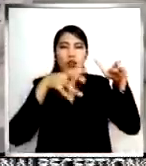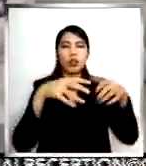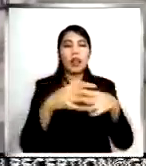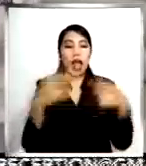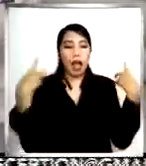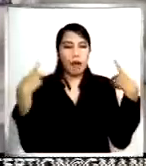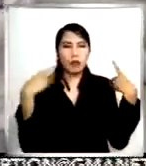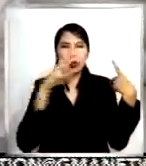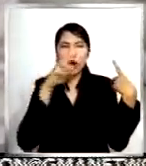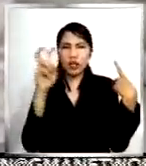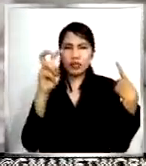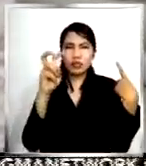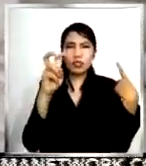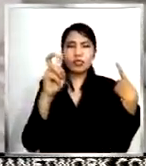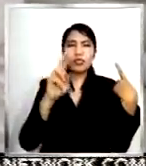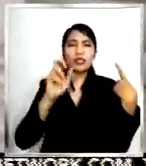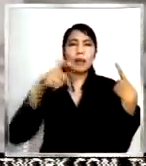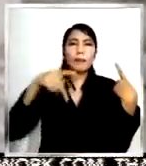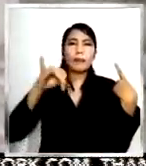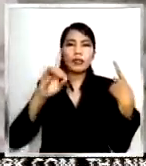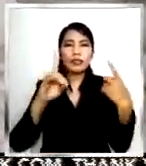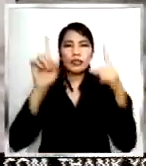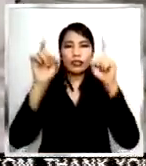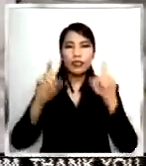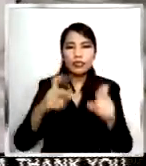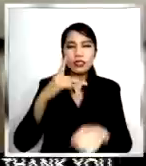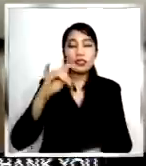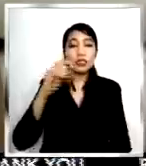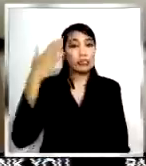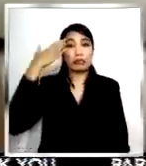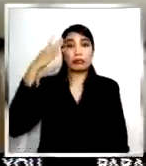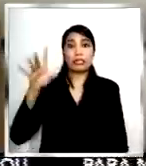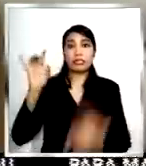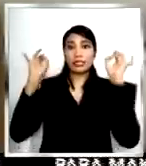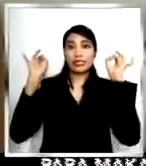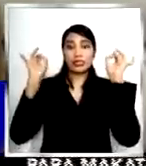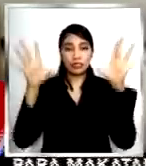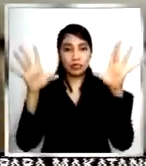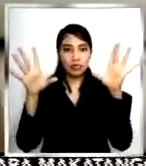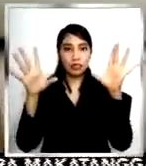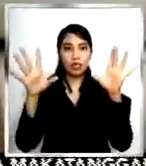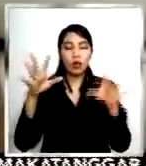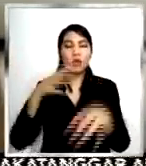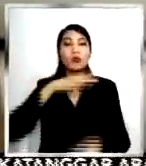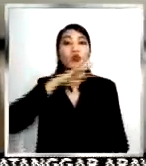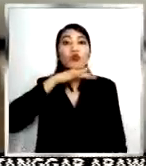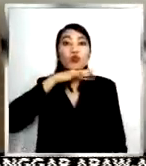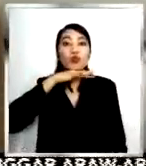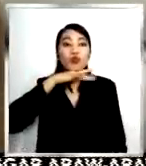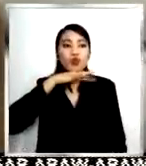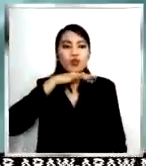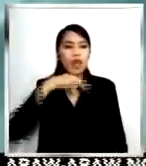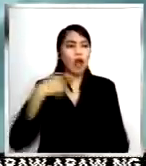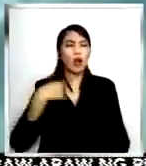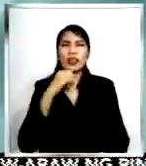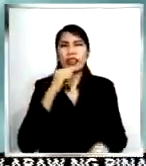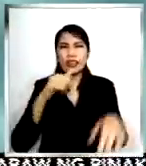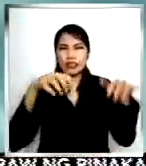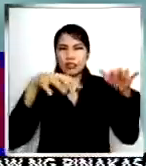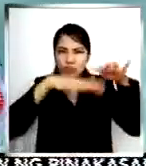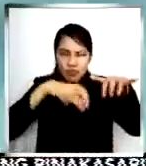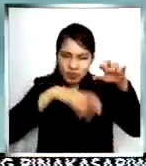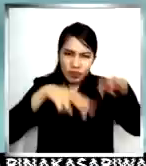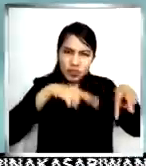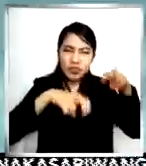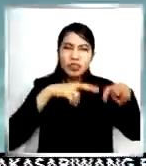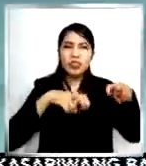nila akalaing mapanganib na medical waste ang laman nito. Pwede ko po ang alkal yun. Nilagay ko lang po sa banda yun. Sabi po kasi sa akin kalakal